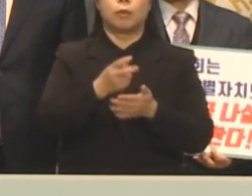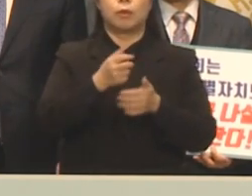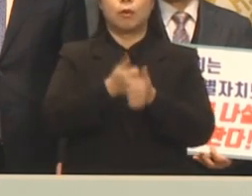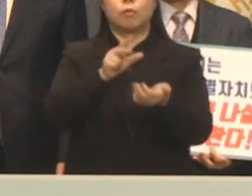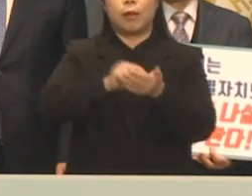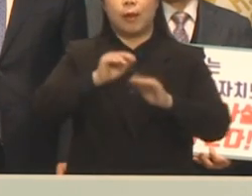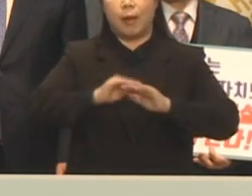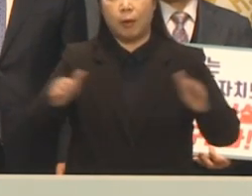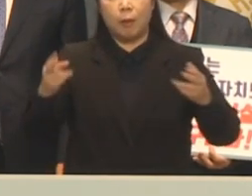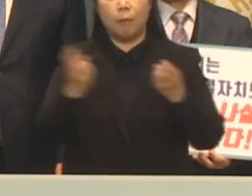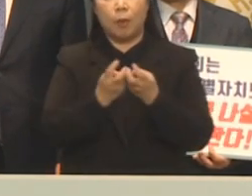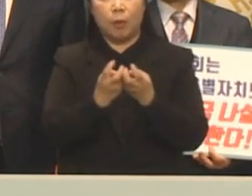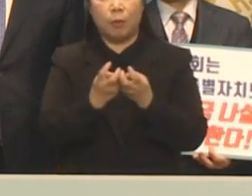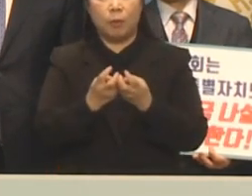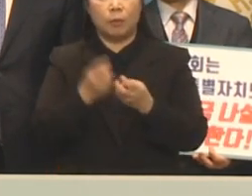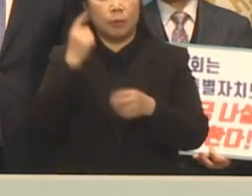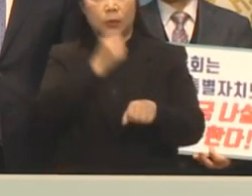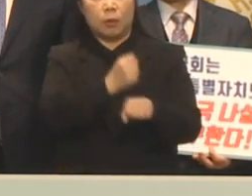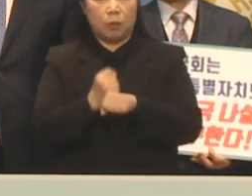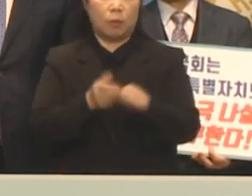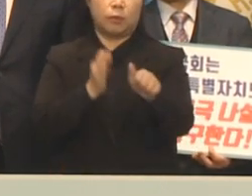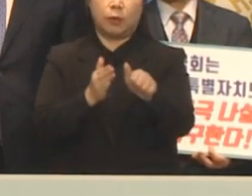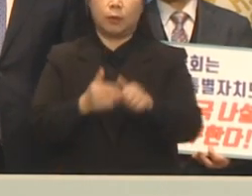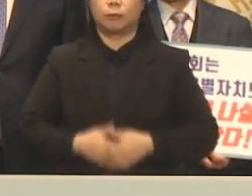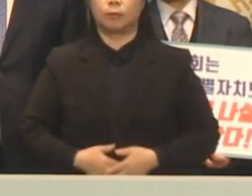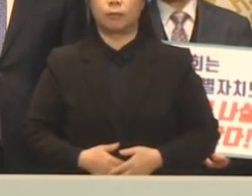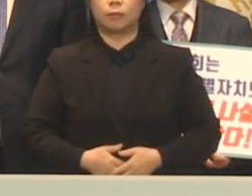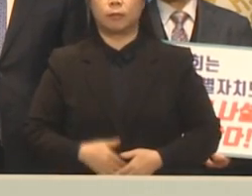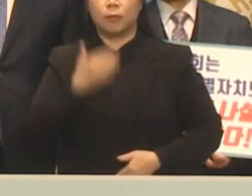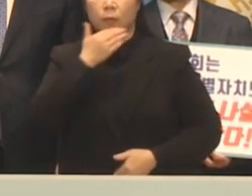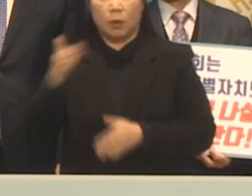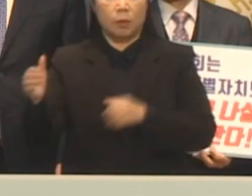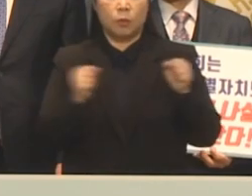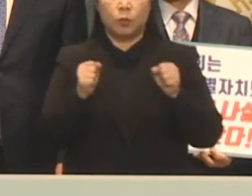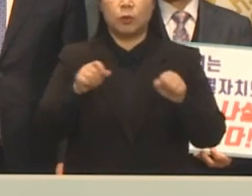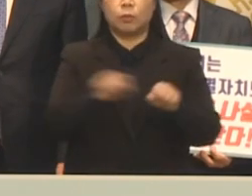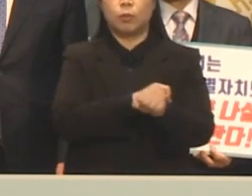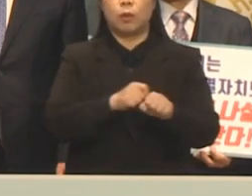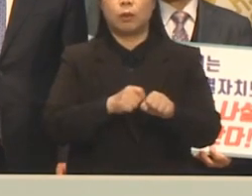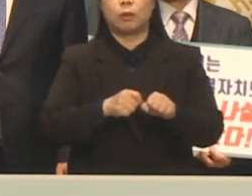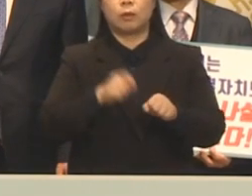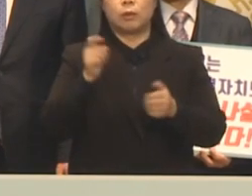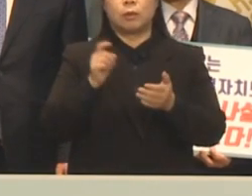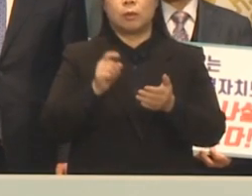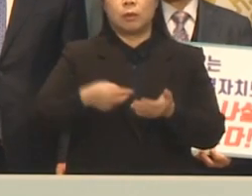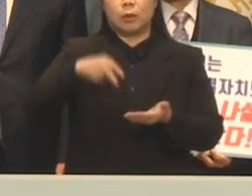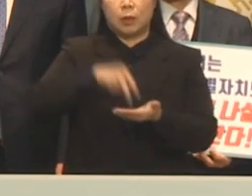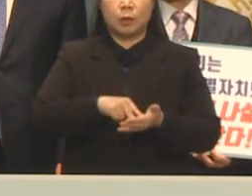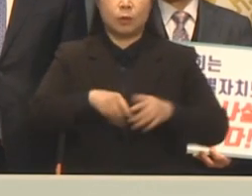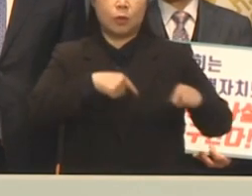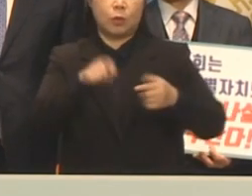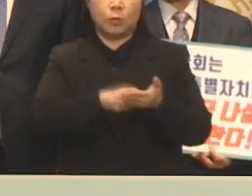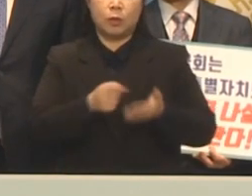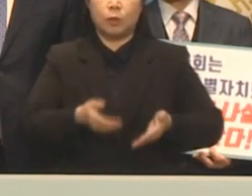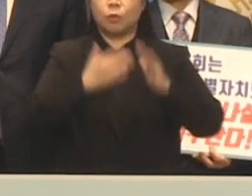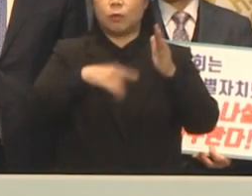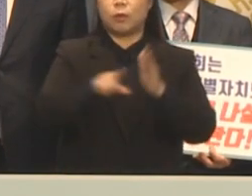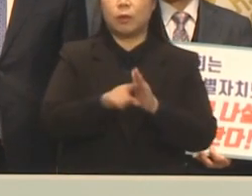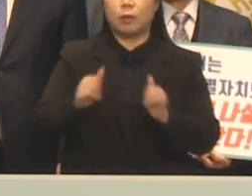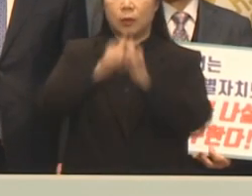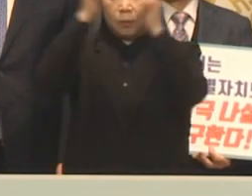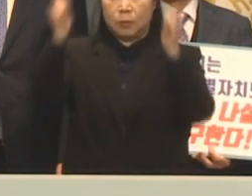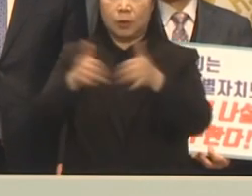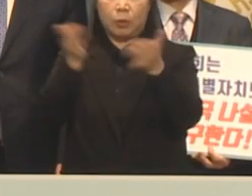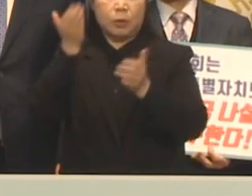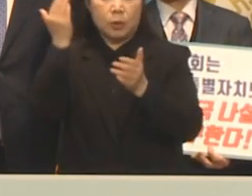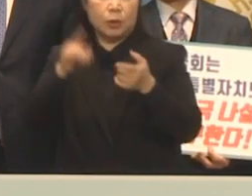마련을 강력히 요구한다. 경기 북부 특별자치도 설치 촉구를 위한 시민사회